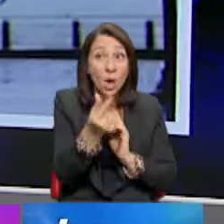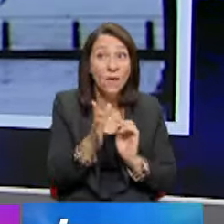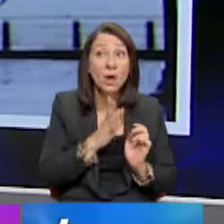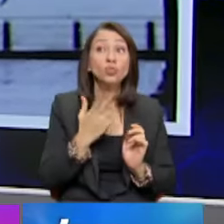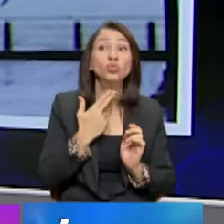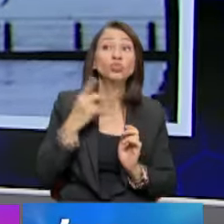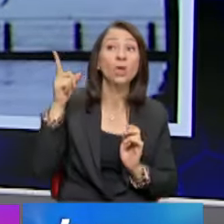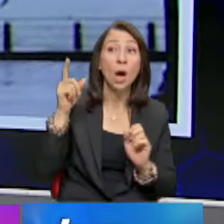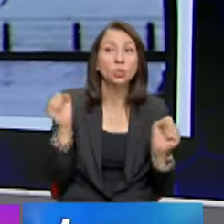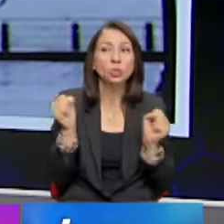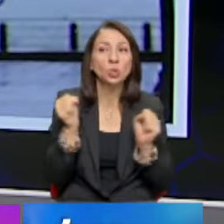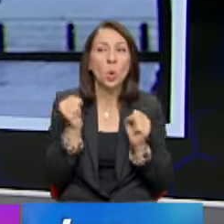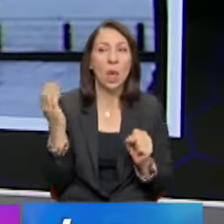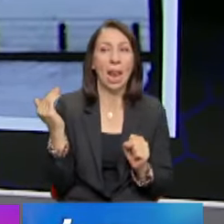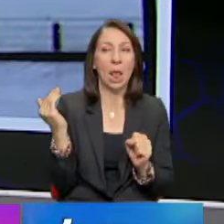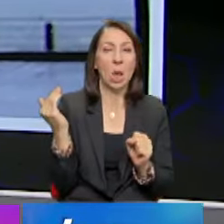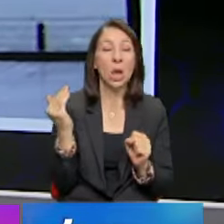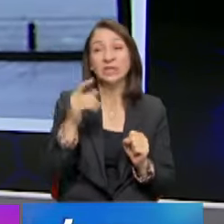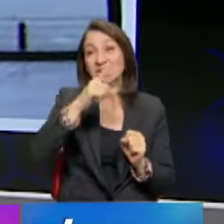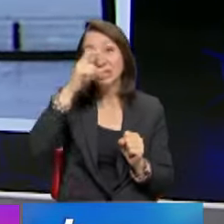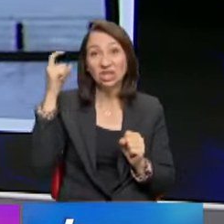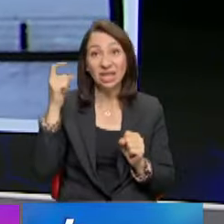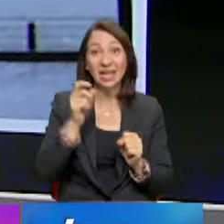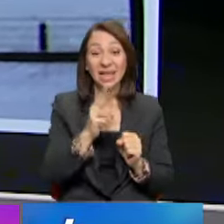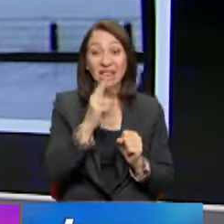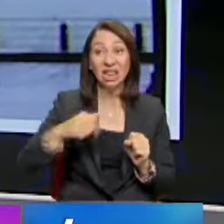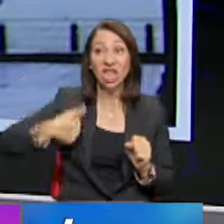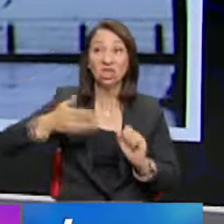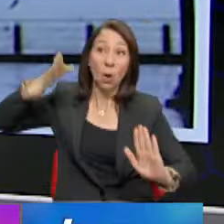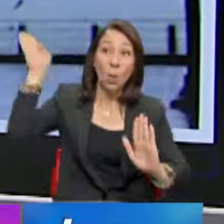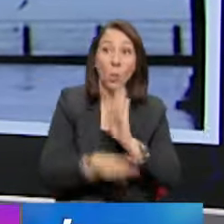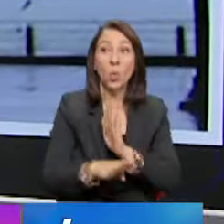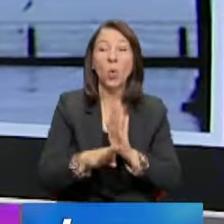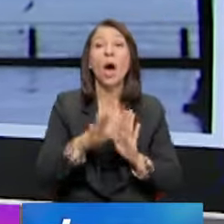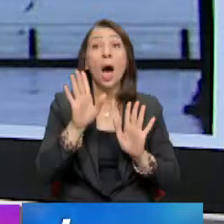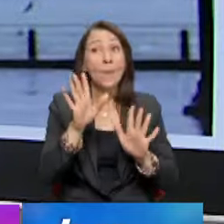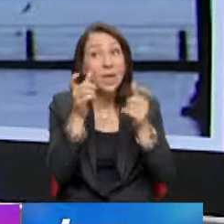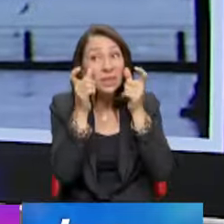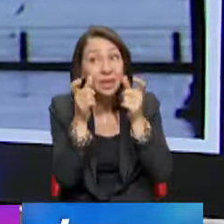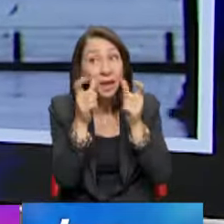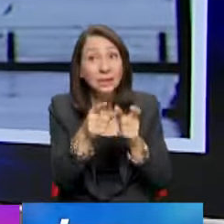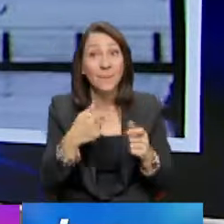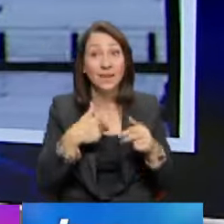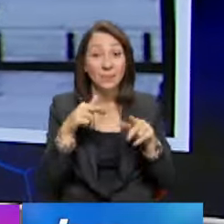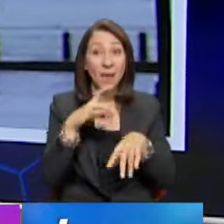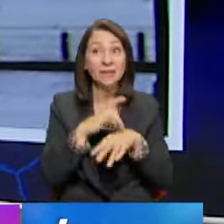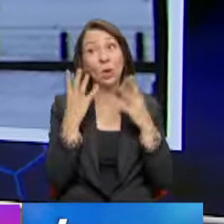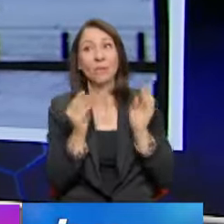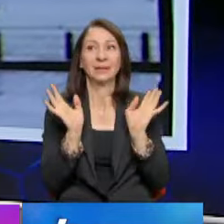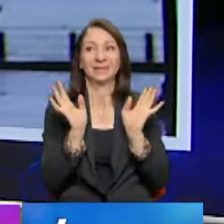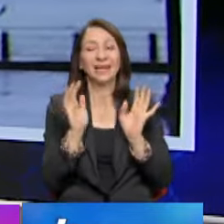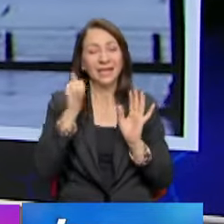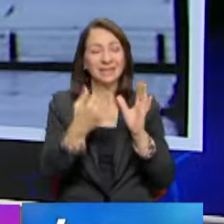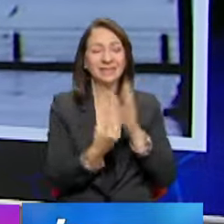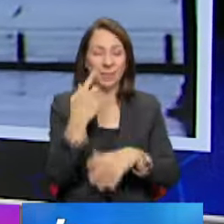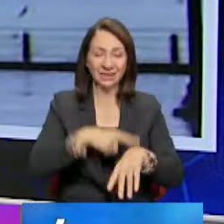var. Rusya'dan soğuk hava dalgası geliyor. Sıcaklıklar 7 derece birden düşecek. Aman dikkat edin, benim gibi hasta olmayın.